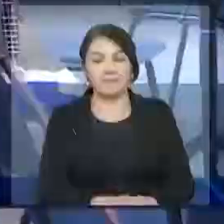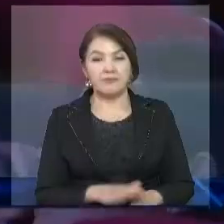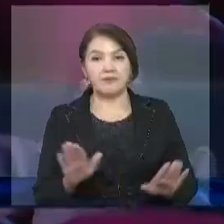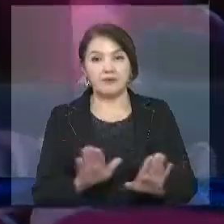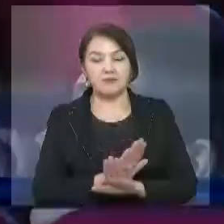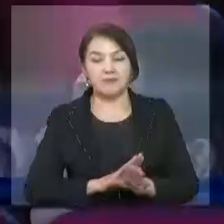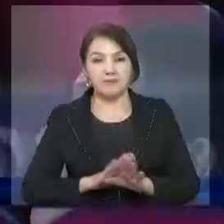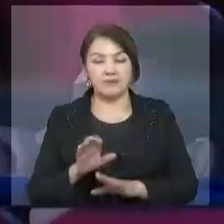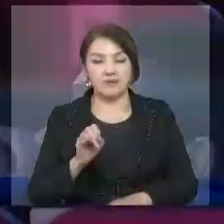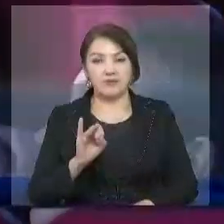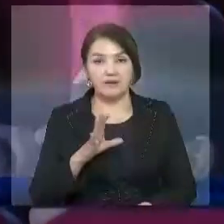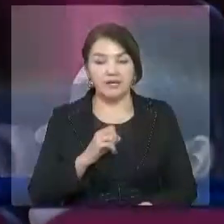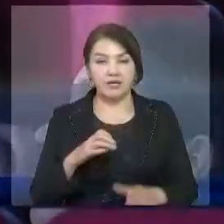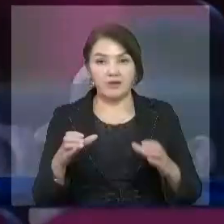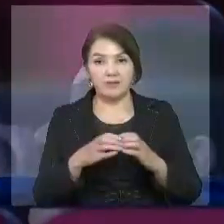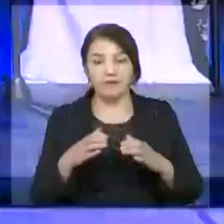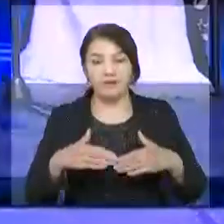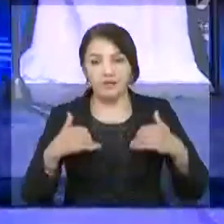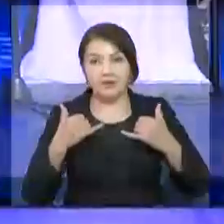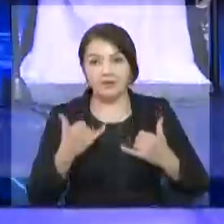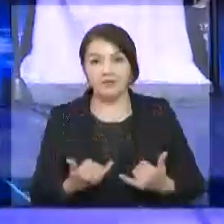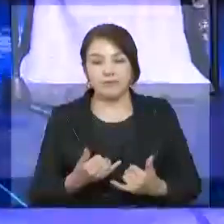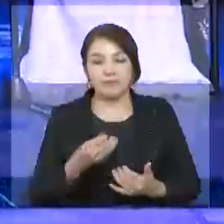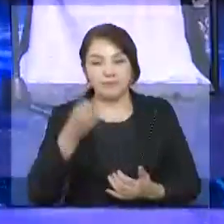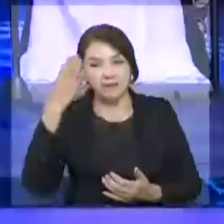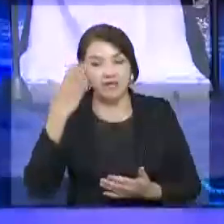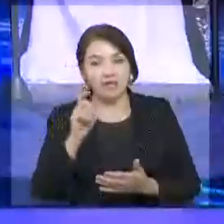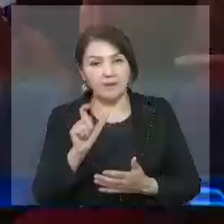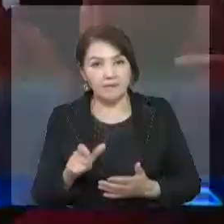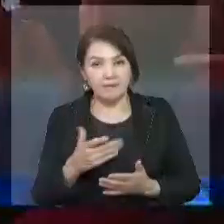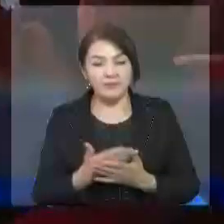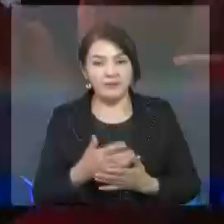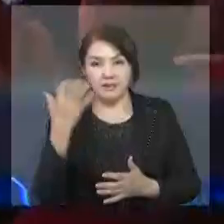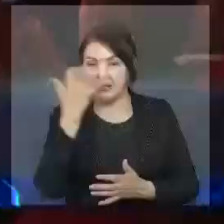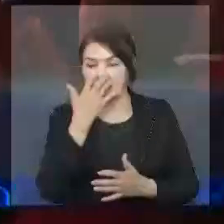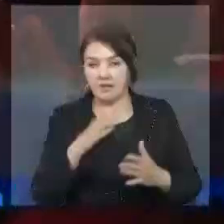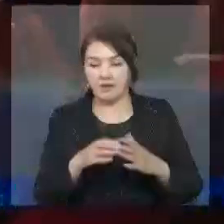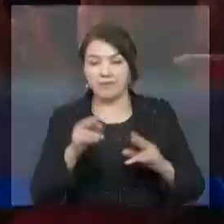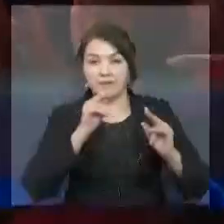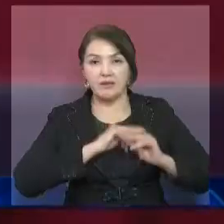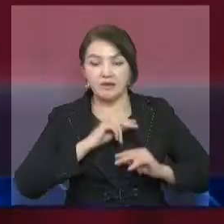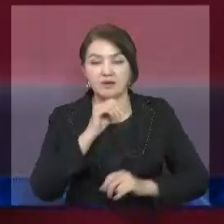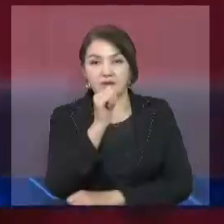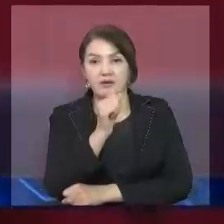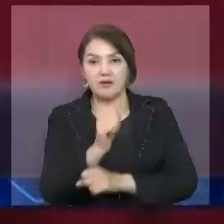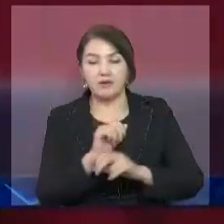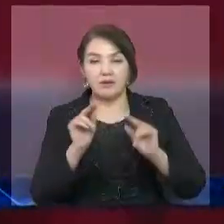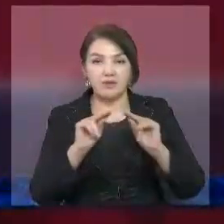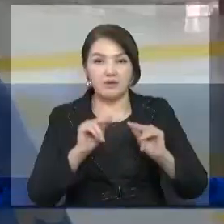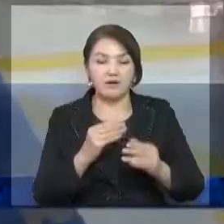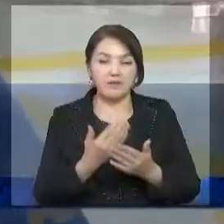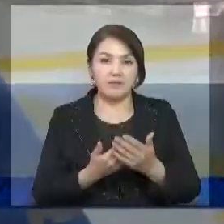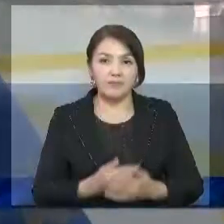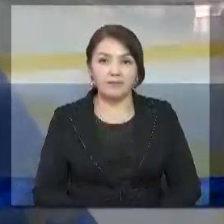өлеңді айтам. Күләш Китакбаева ұжымда сыйлы әріптес, ақылшы аға буын. Қалалық зағиптар мәдениет үйінің қызметкерлері оны ұстаз ретінде үлгі